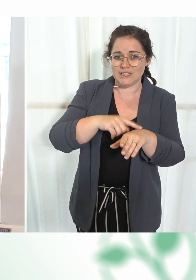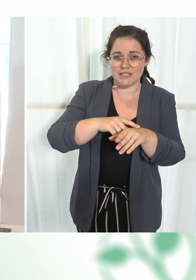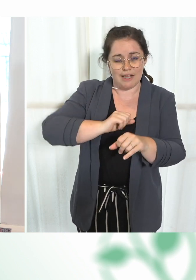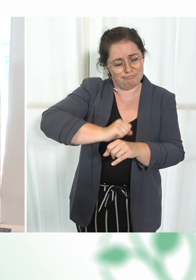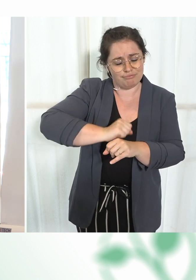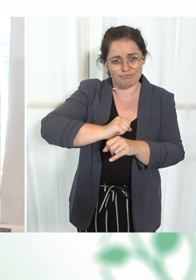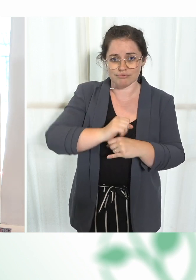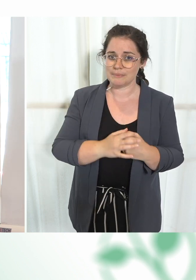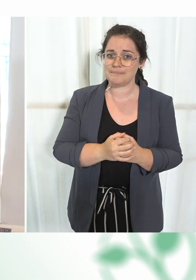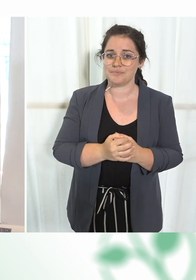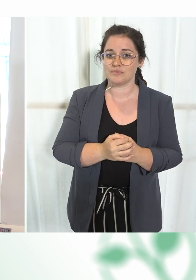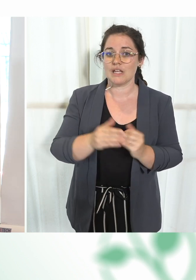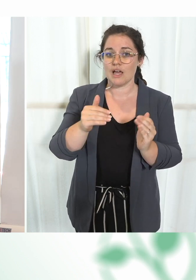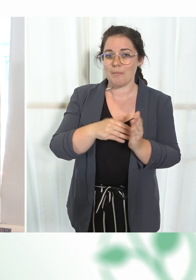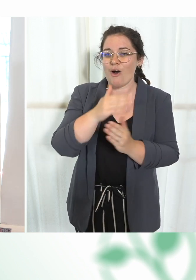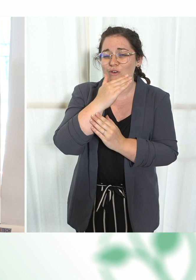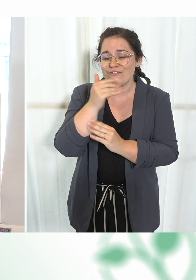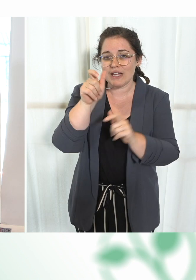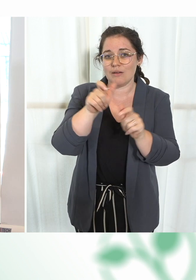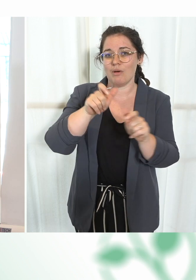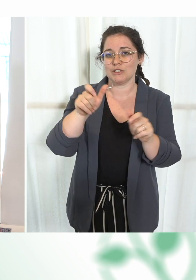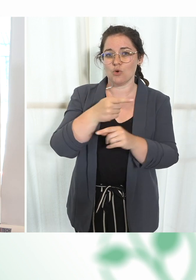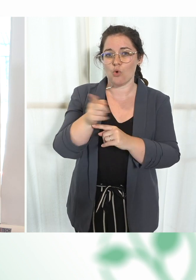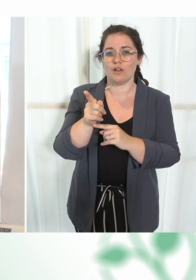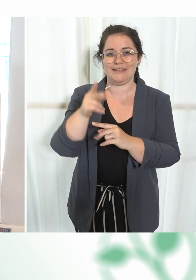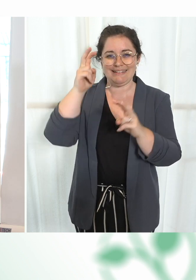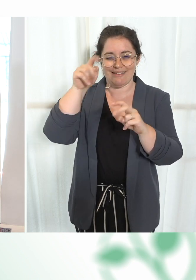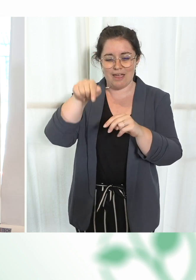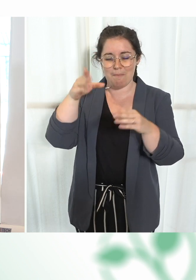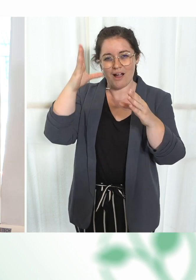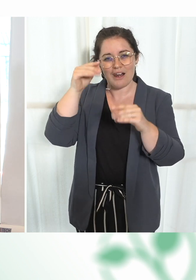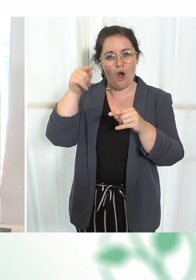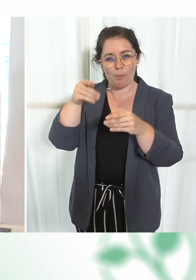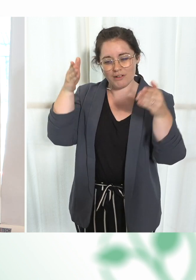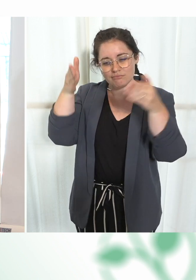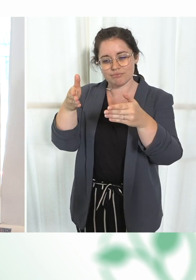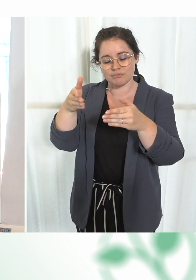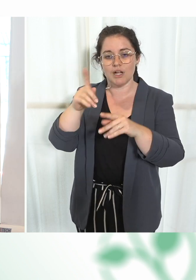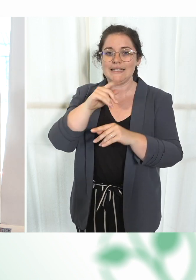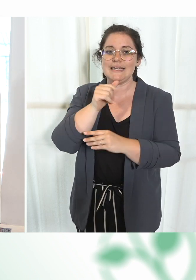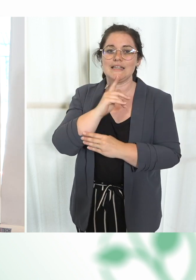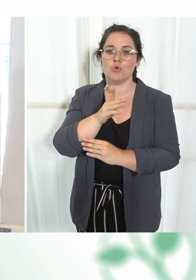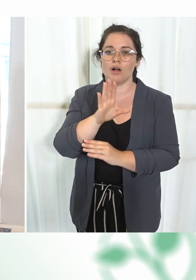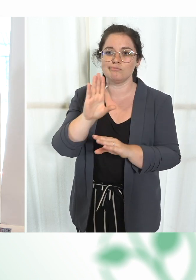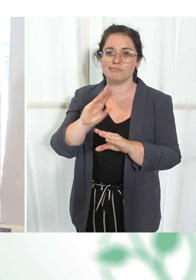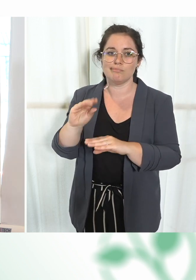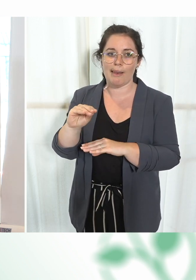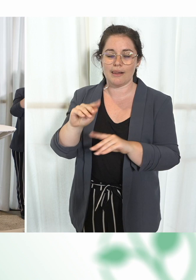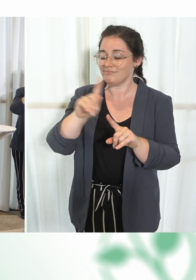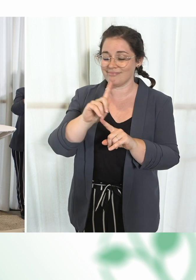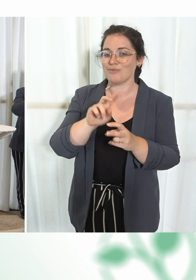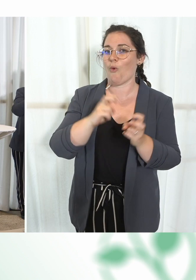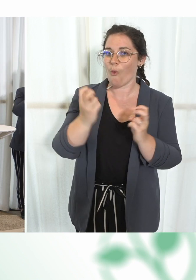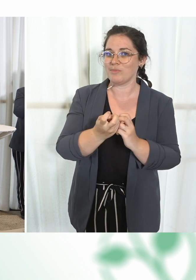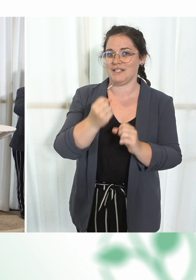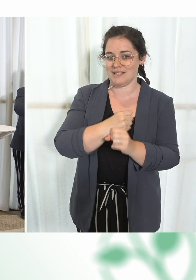haben, ja, braucht die vielen Menschen, die an das Thema glauben und die dann auch nicht nur quatschen, sondern tun, also handeln. Also